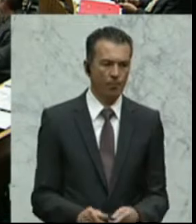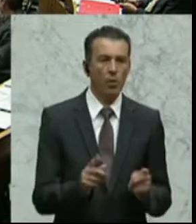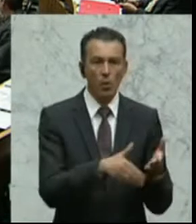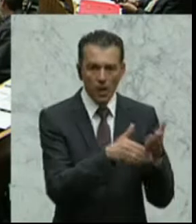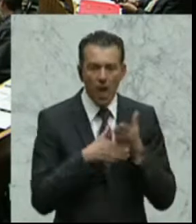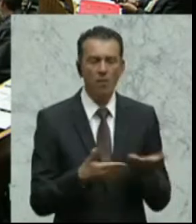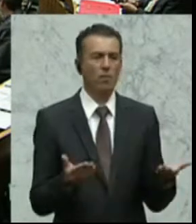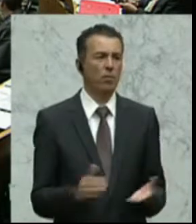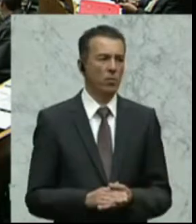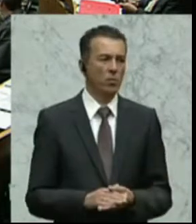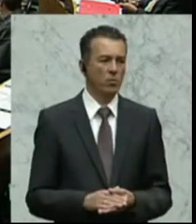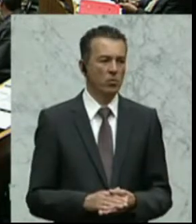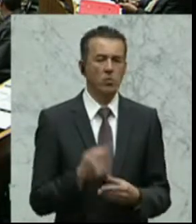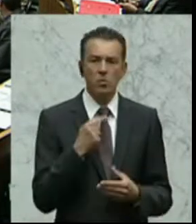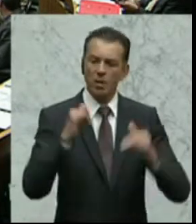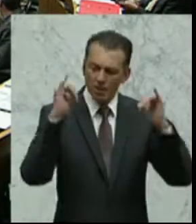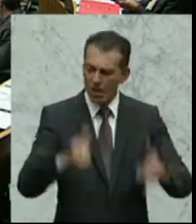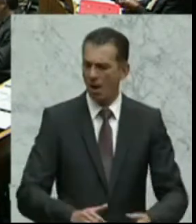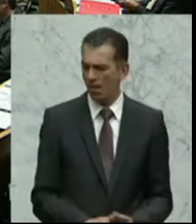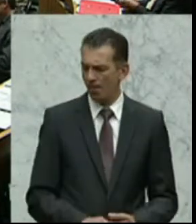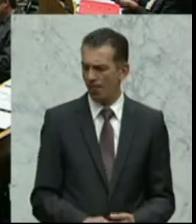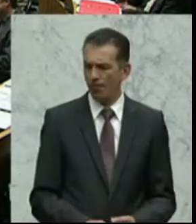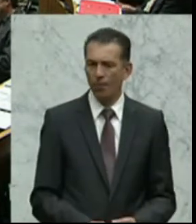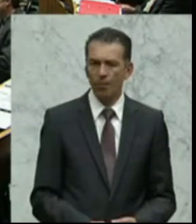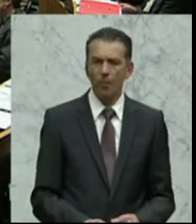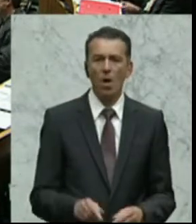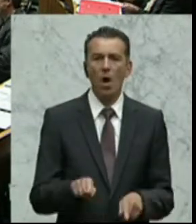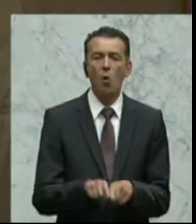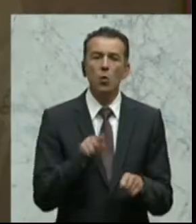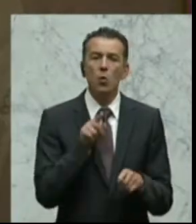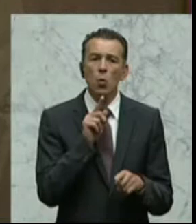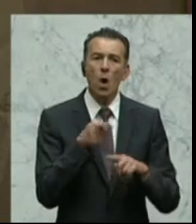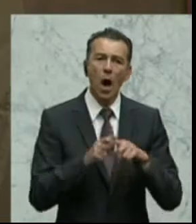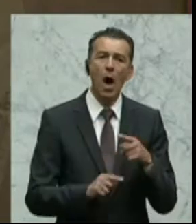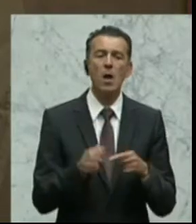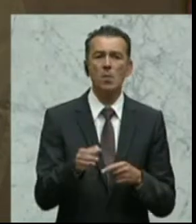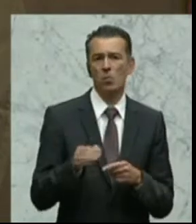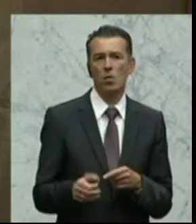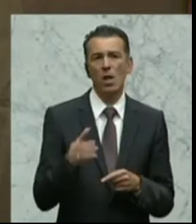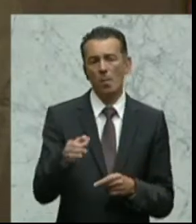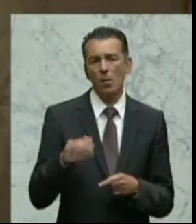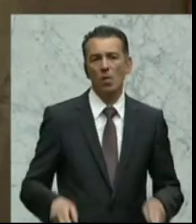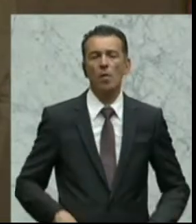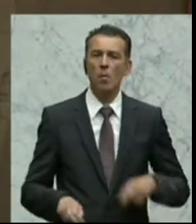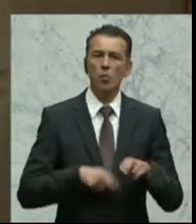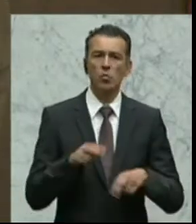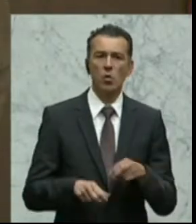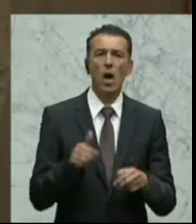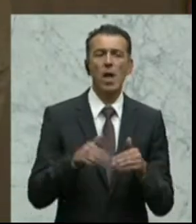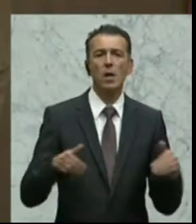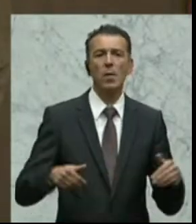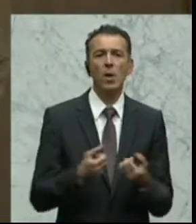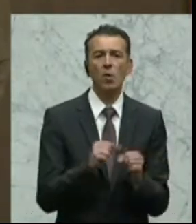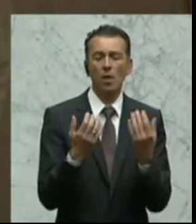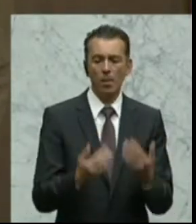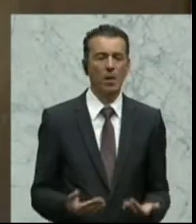zu sagen, ja, wenn ich auch nur ein halbes Prozent, 1% Vermögensteuer, bleiben wir ein Beispiel, mit 1 Million Freibetrag nehme, nehmen